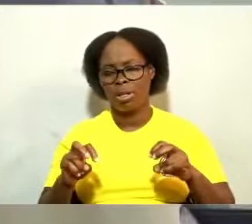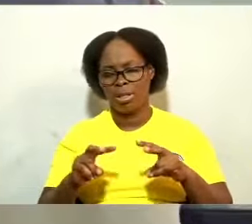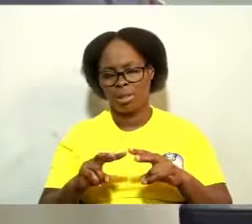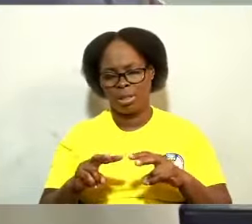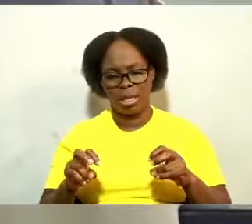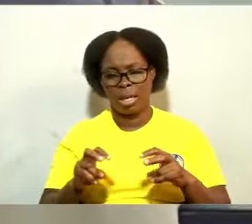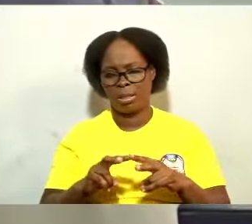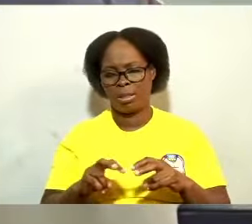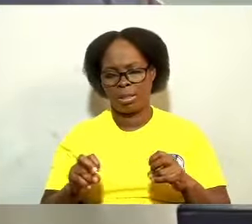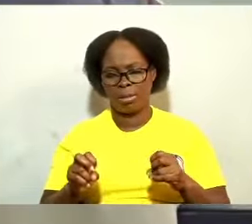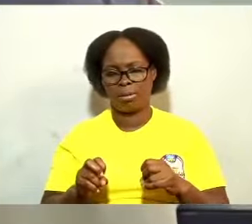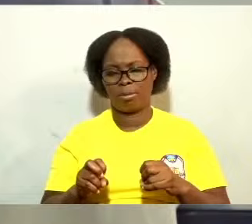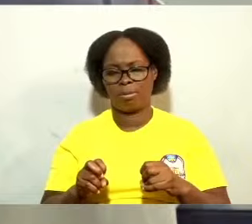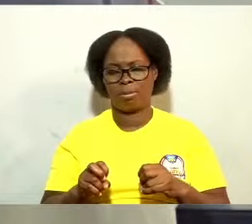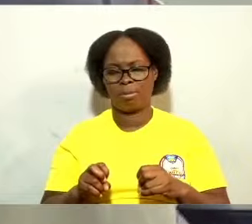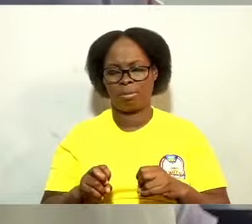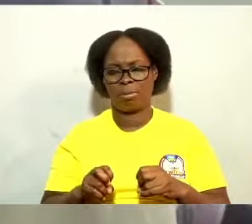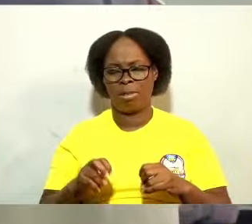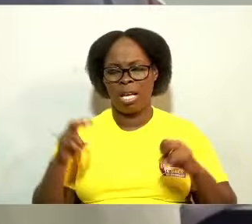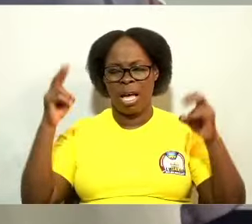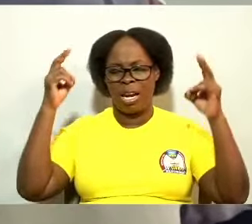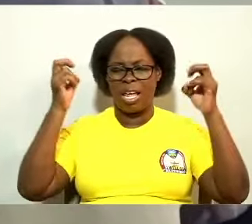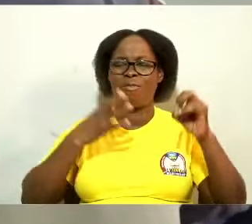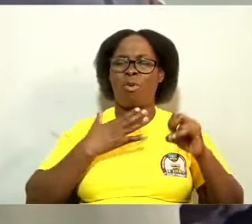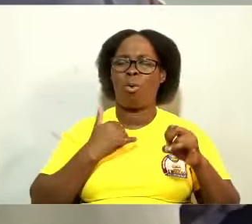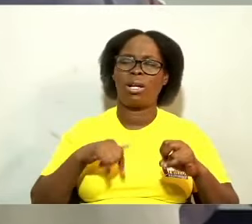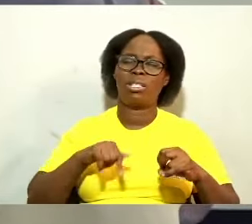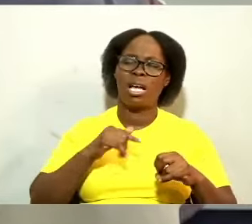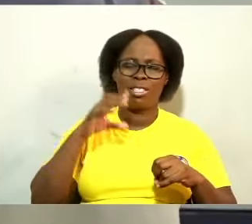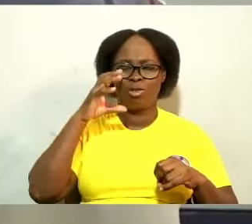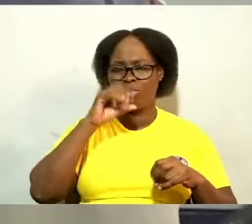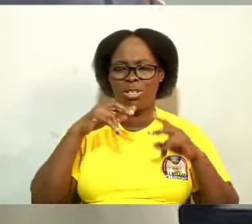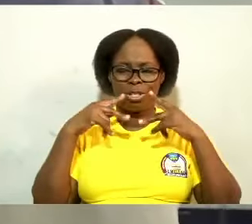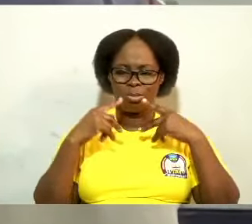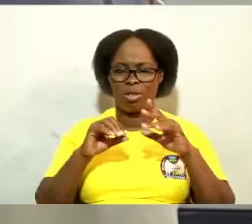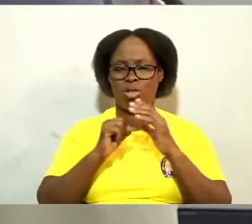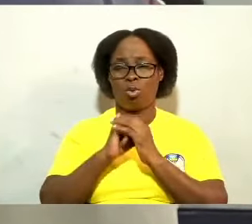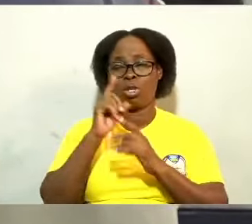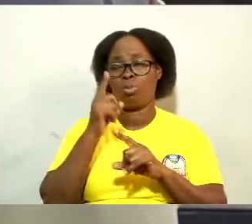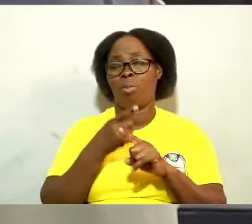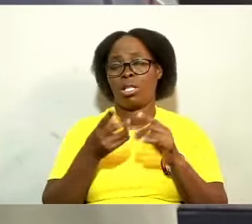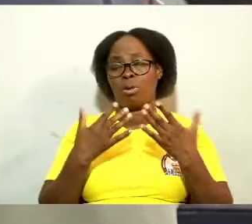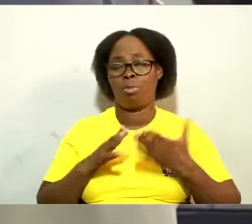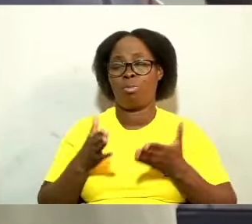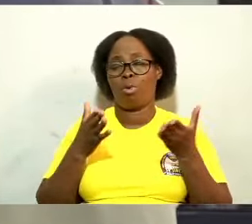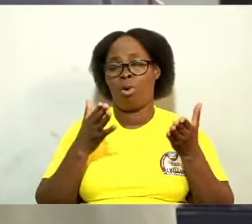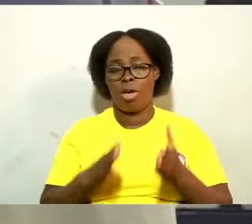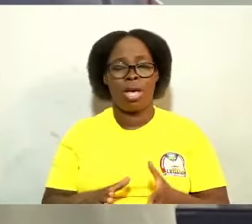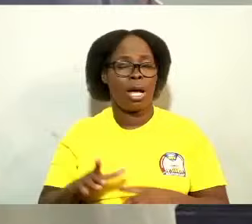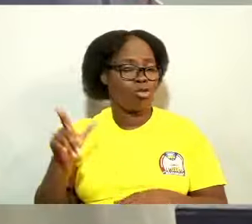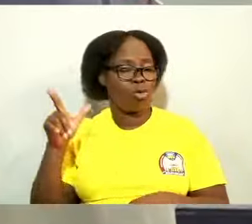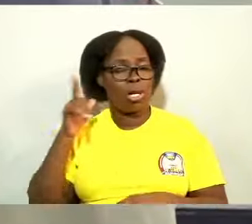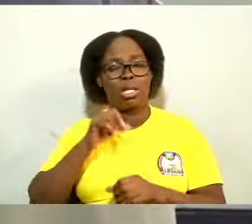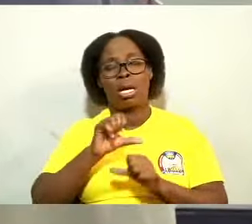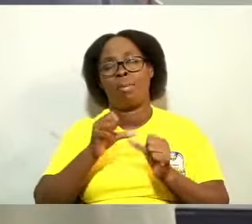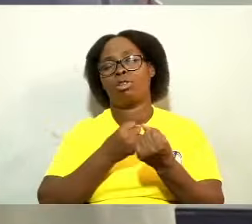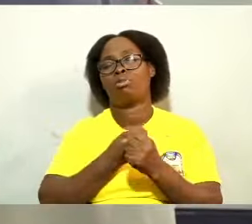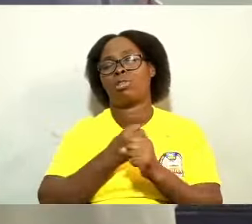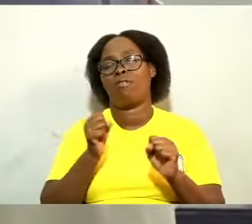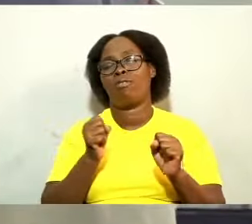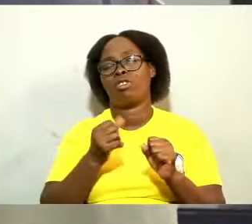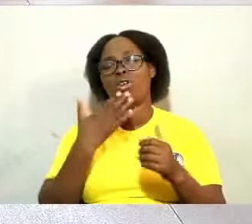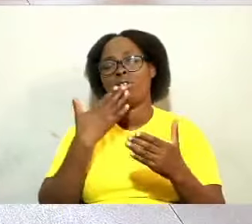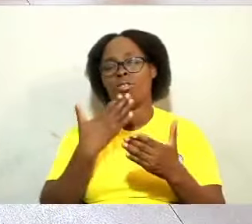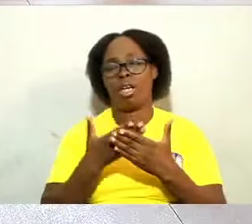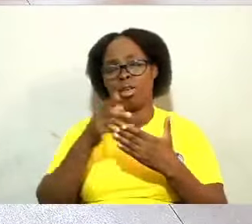kukuabudu. Watoto wako wamekuja mbele sako wakati huu kusikiza message ya wokovu. Tuwakushukuru kwa